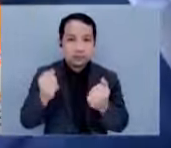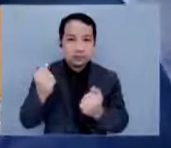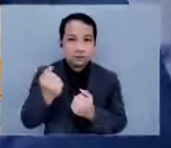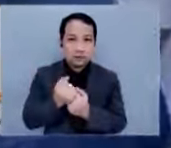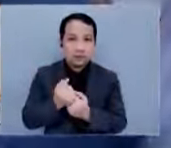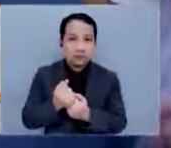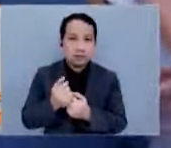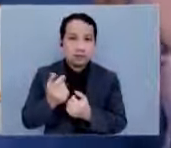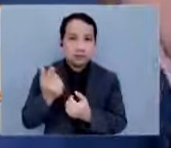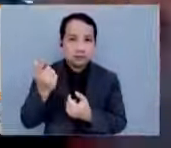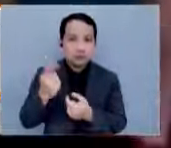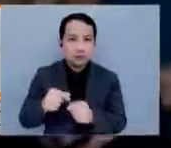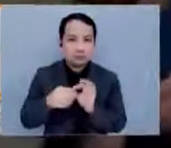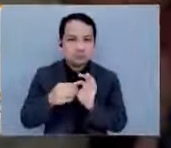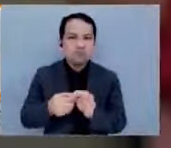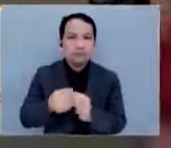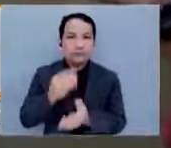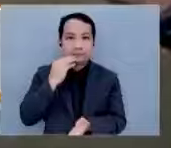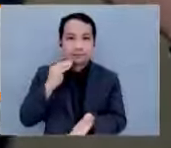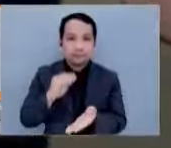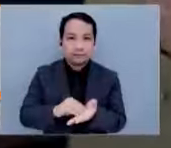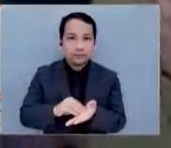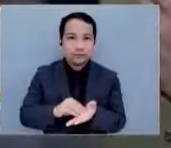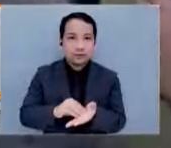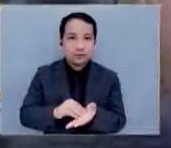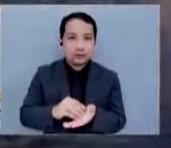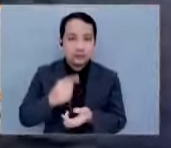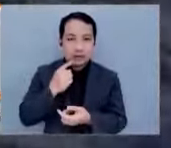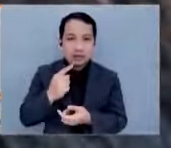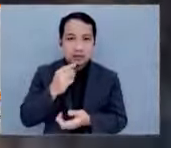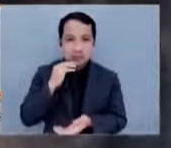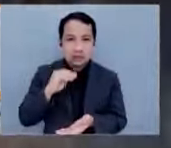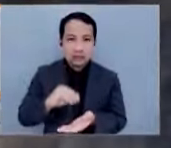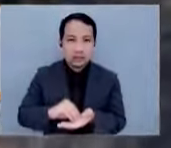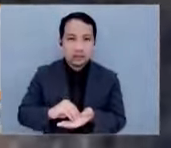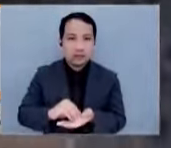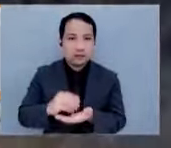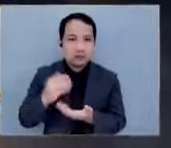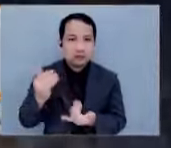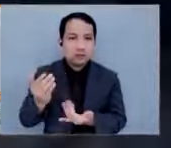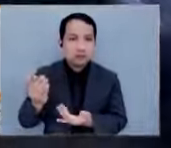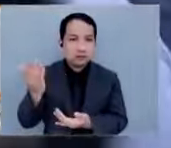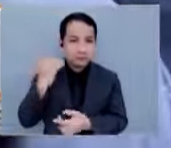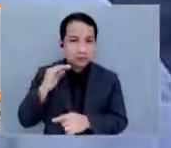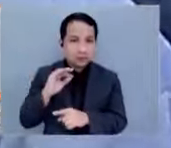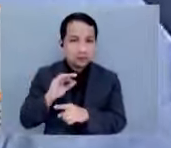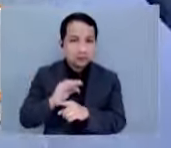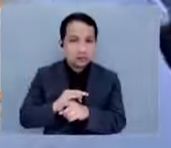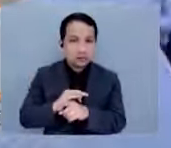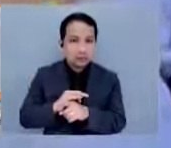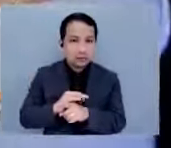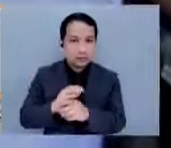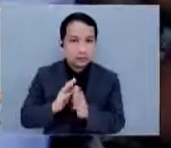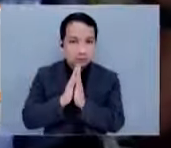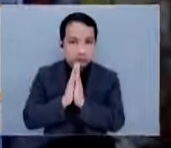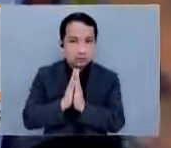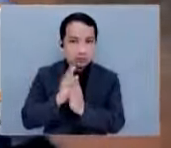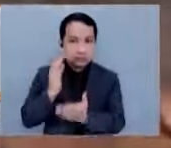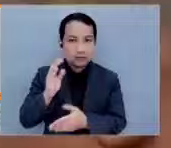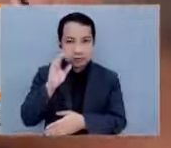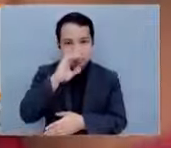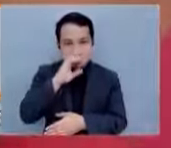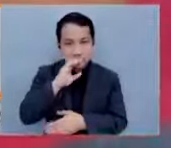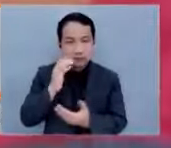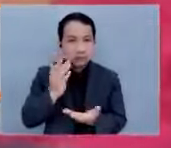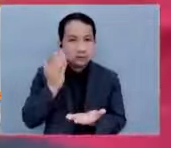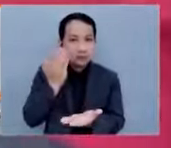yung kanilang mensahe na sasabihin. At ito nga, nitong Pebrero lang isang prayer rally din sa Cebu ang dinaluhan